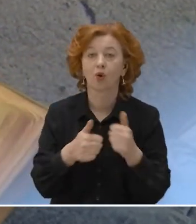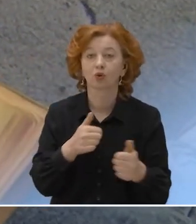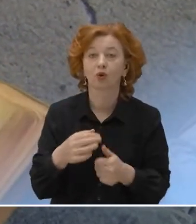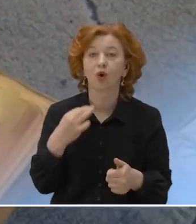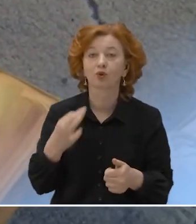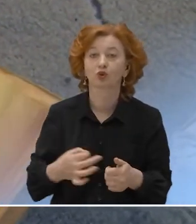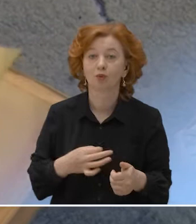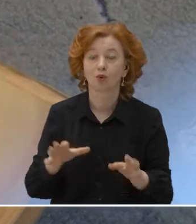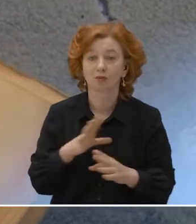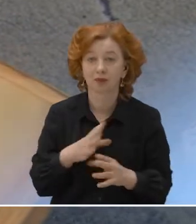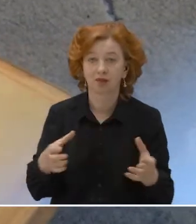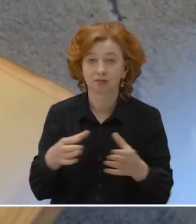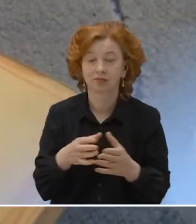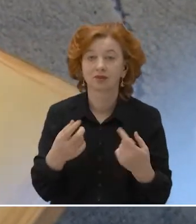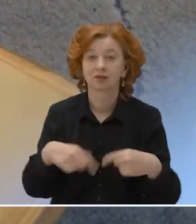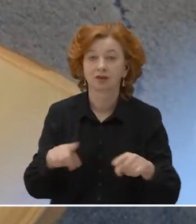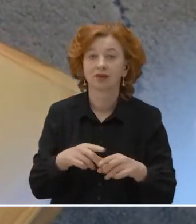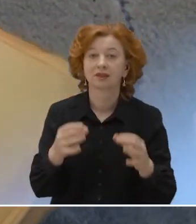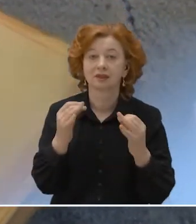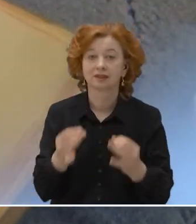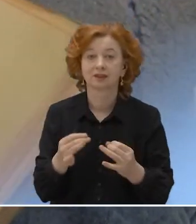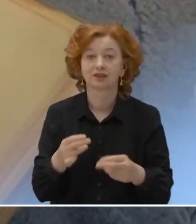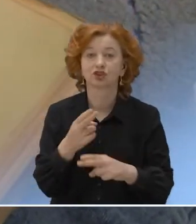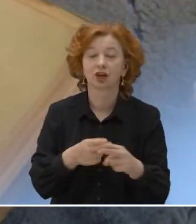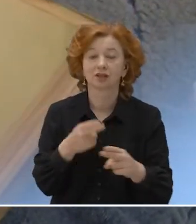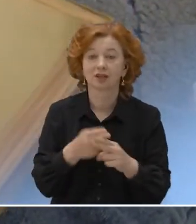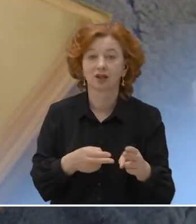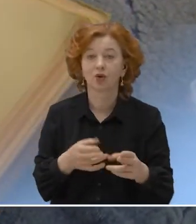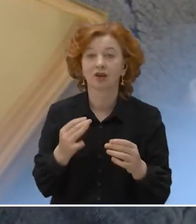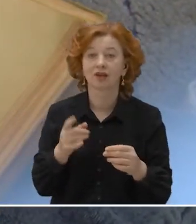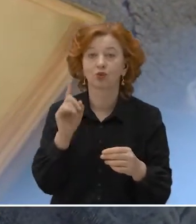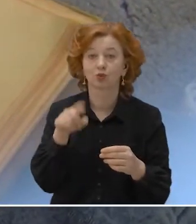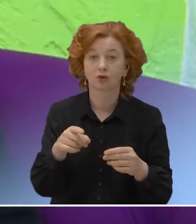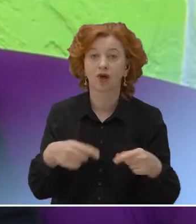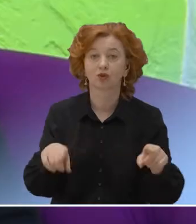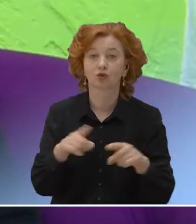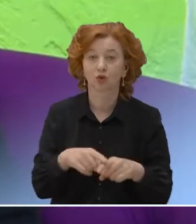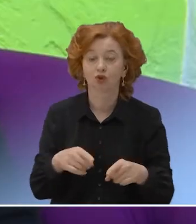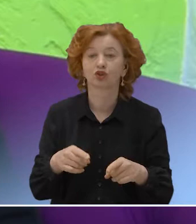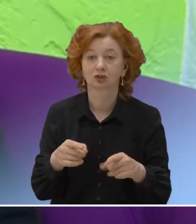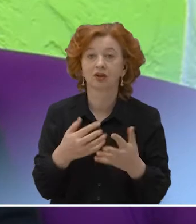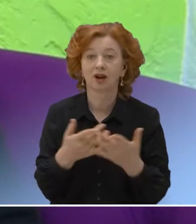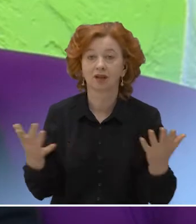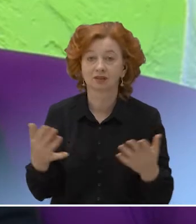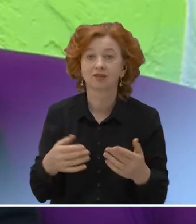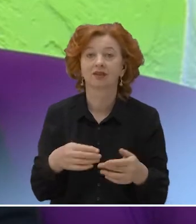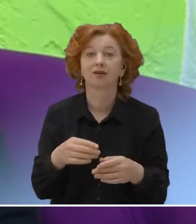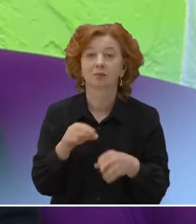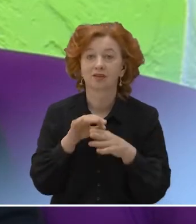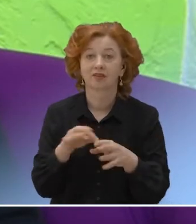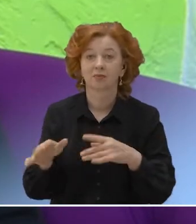комсомола от каменоломни до Лихой железной дороги, и туда на Михаила Леонтьевскую, это его участок